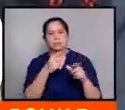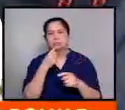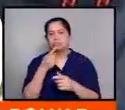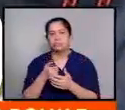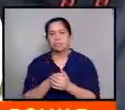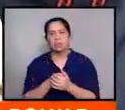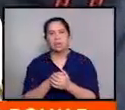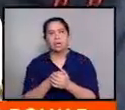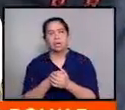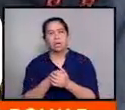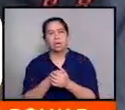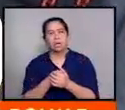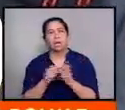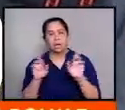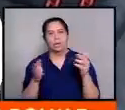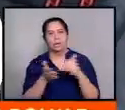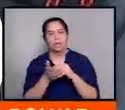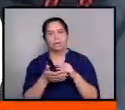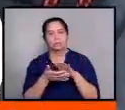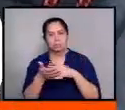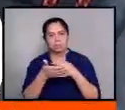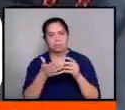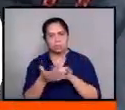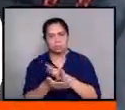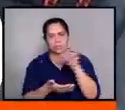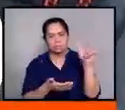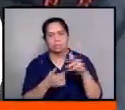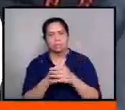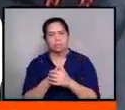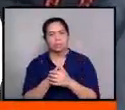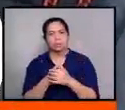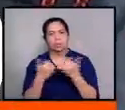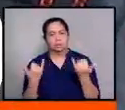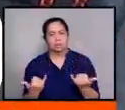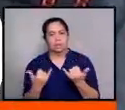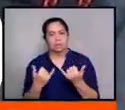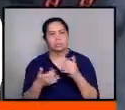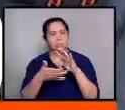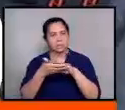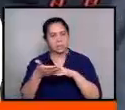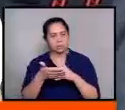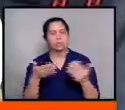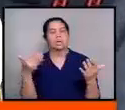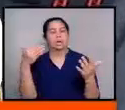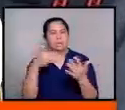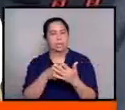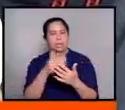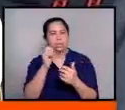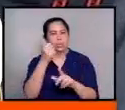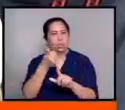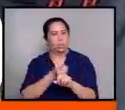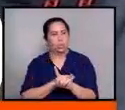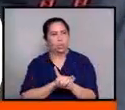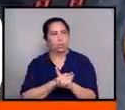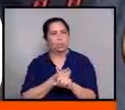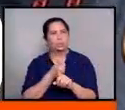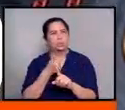na i-revoke siya. At ito ay in-schedule na naman ng August